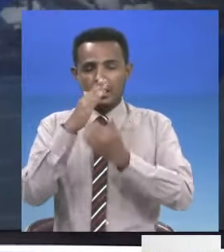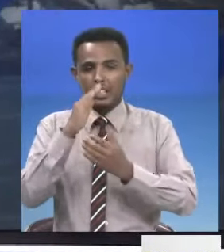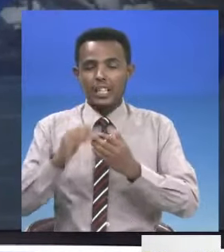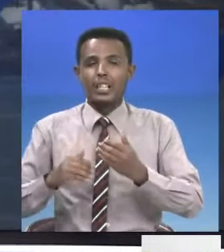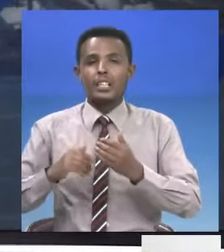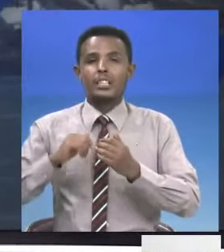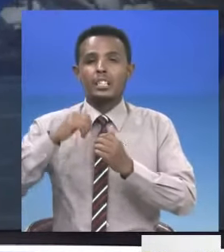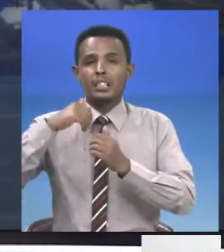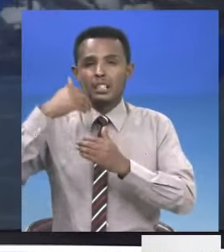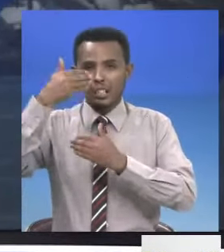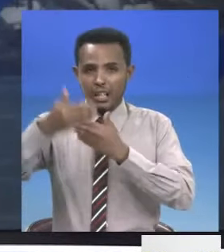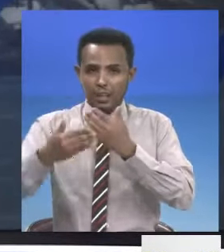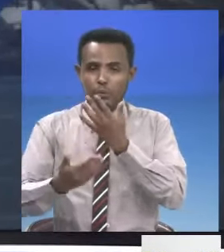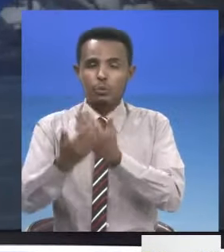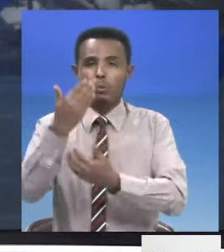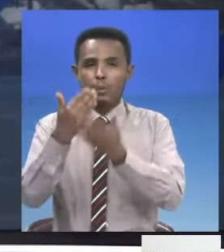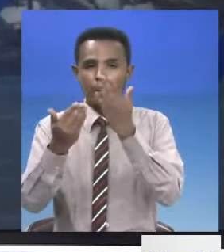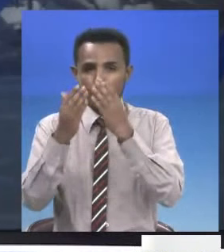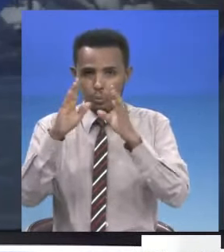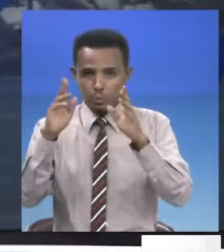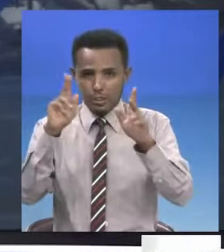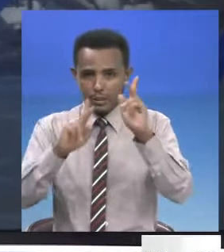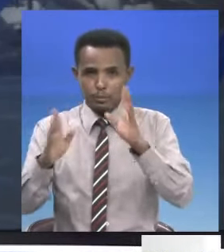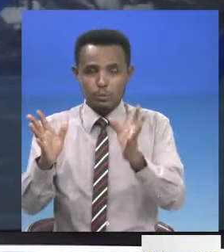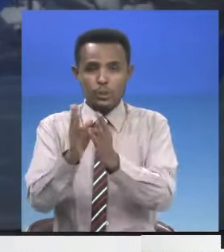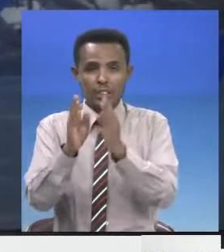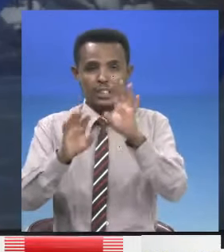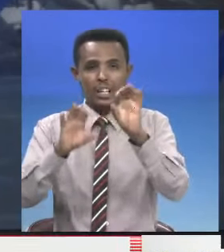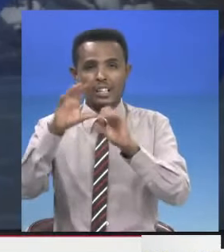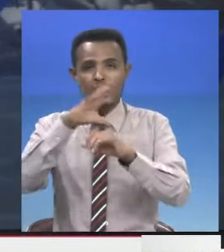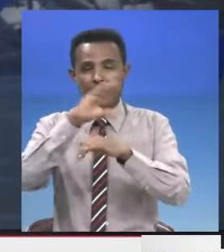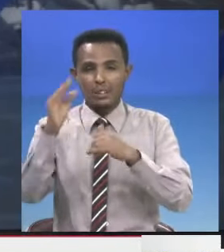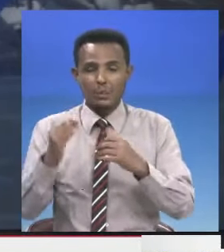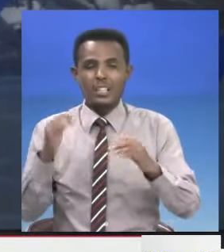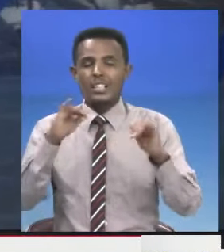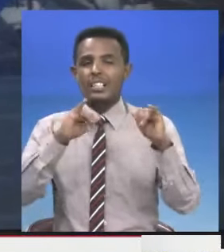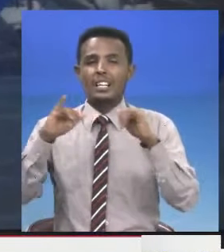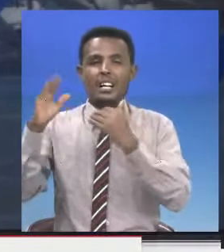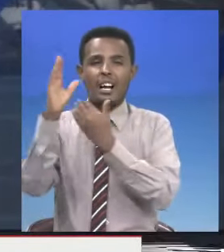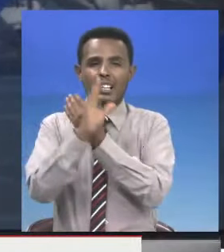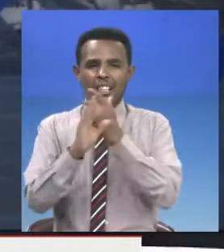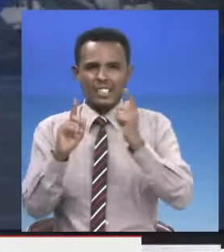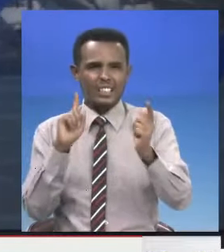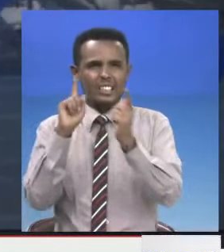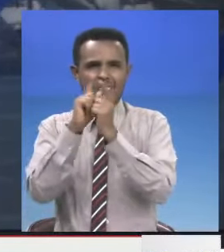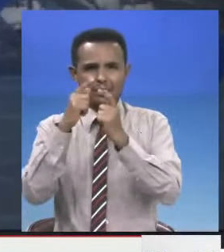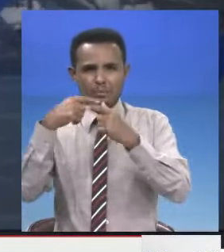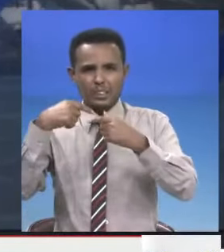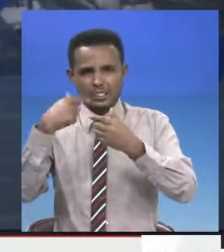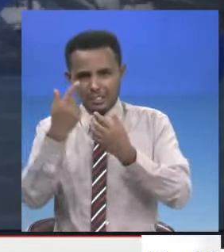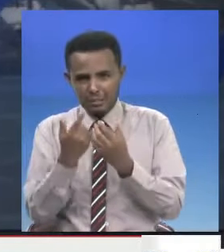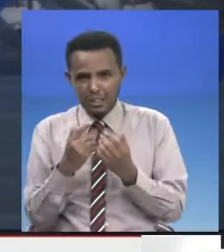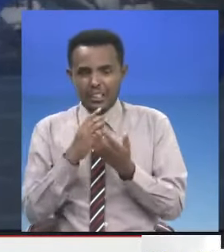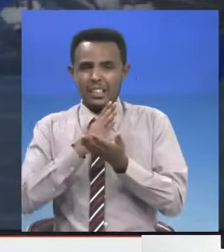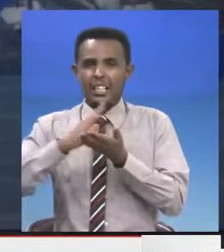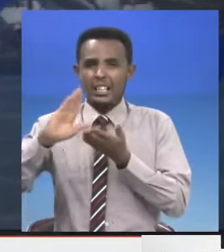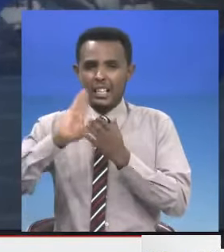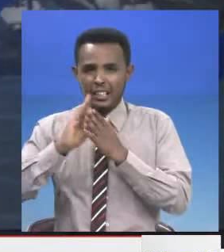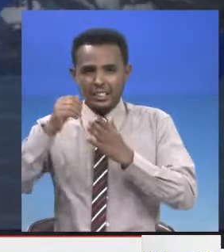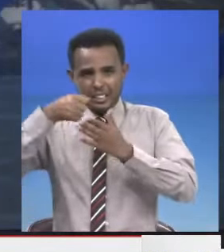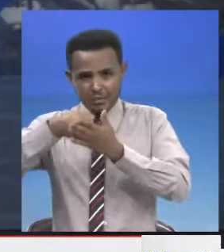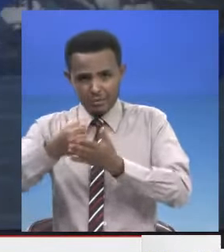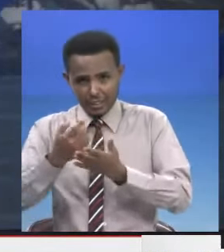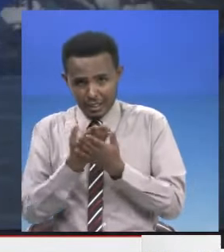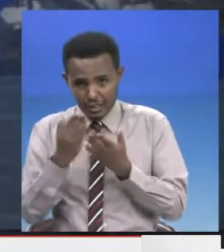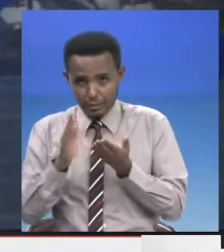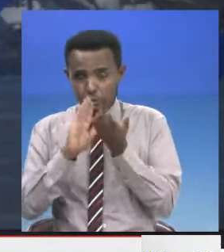ጉባኤው የህዝብ ውይይት ያደረገው ፓርቲው እንደ ሀገር የገጠሙንን የአግላይነትና ጽንፈኝነት አካሄዶች ፈጥነን በማስተካከል የሀገራችን እድገት